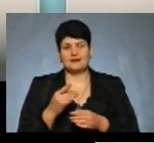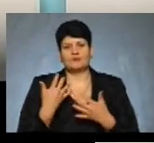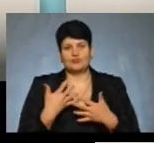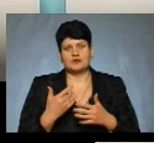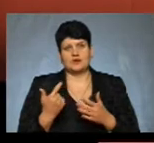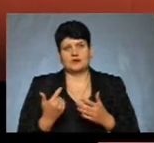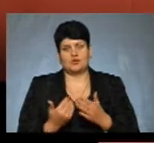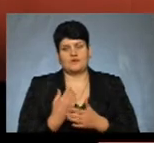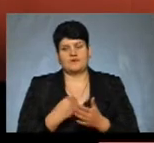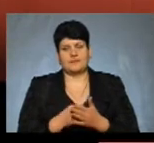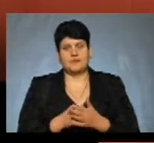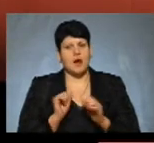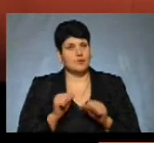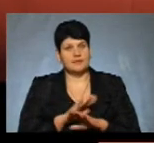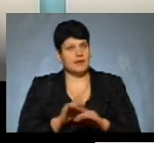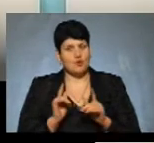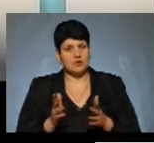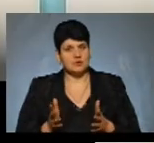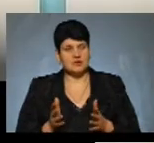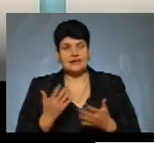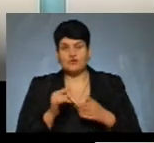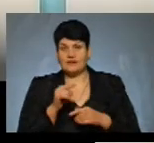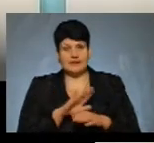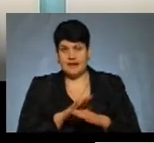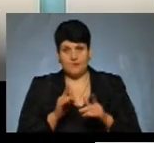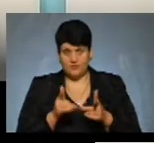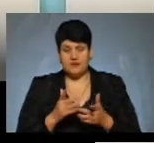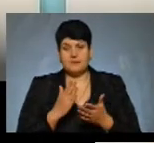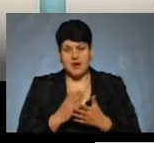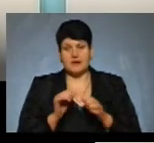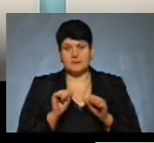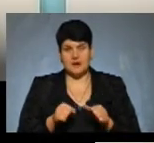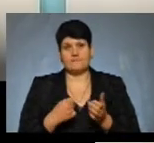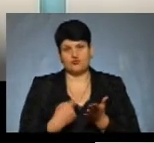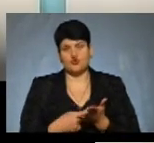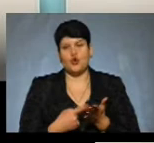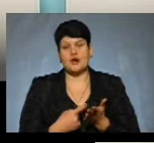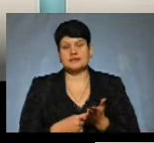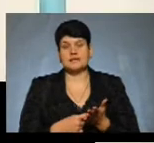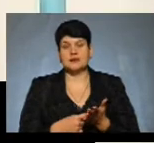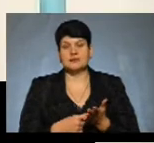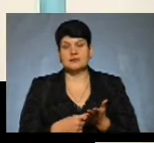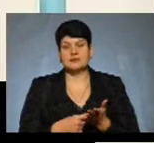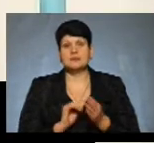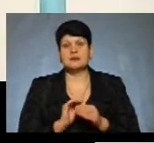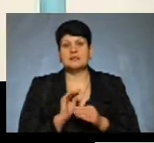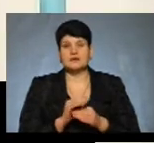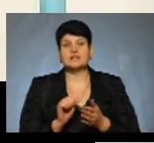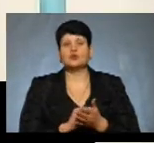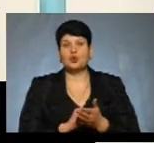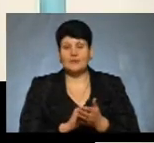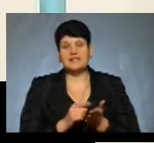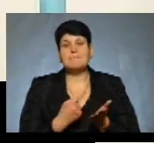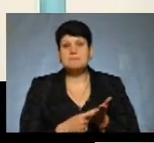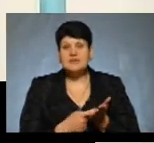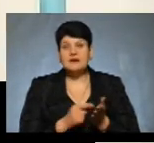митній вартості. Але може і не погодитися? Якщо він не погоджується, він має право доказати, предоставити додаткові документи, які